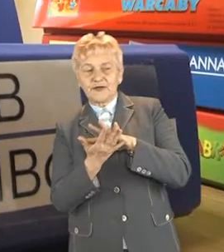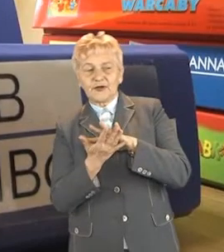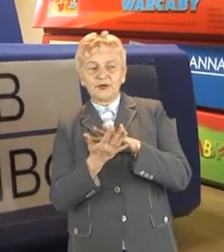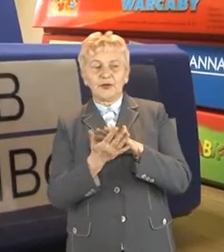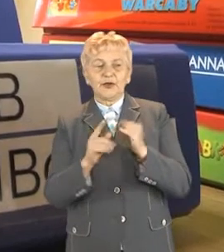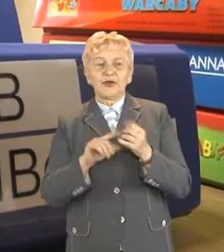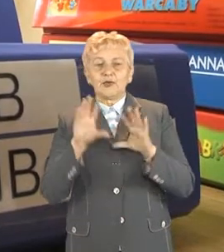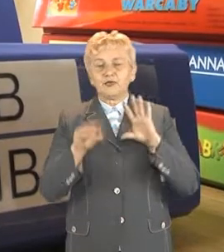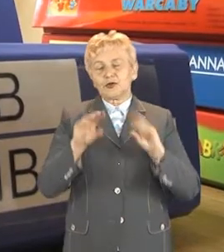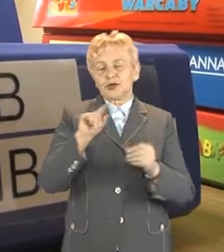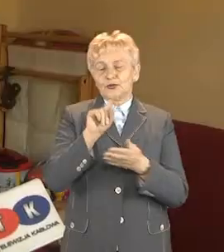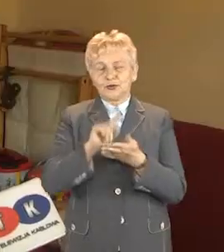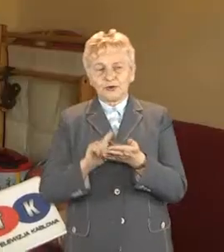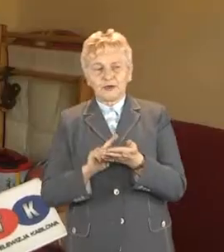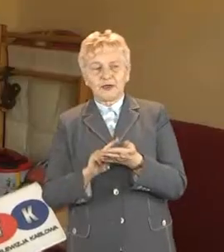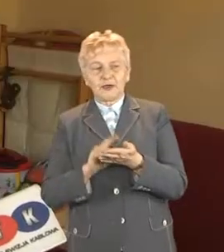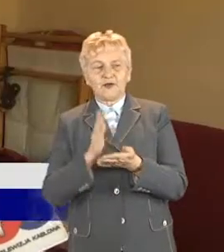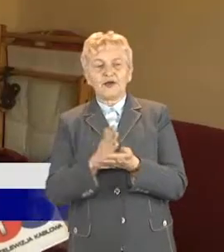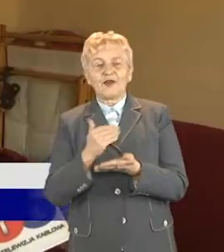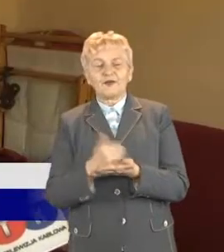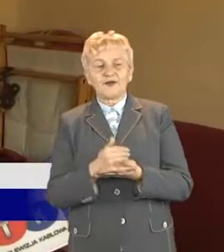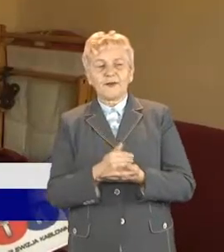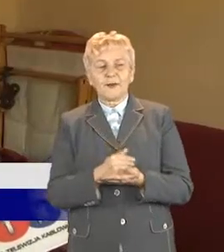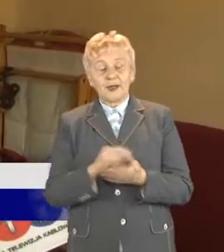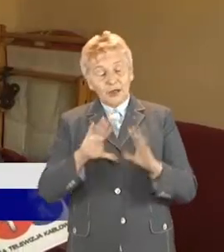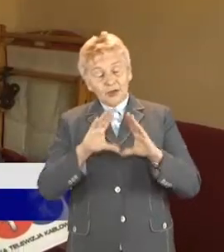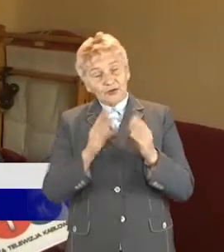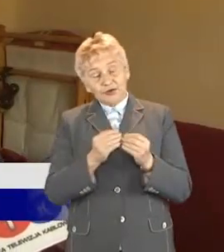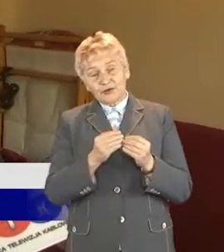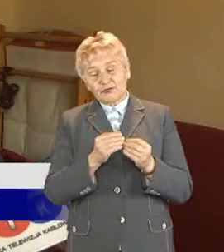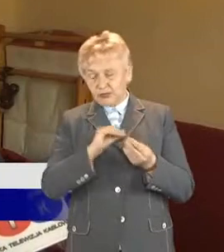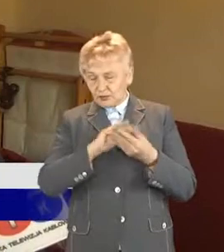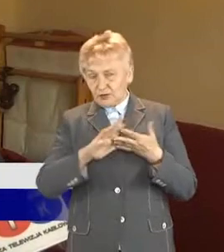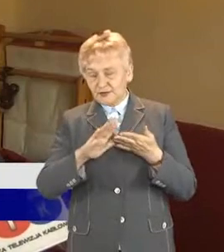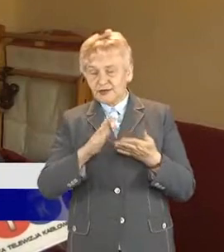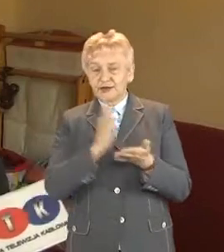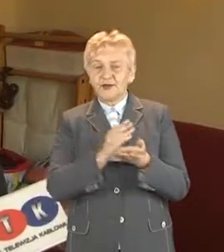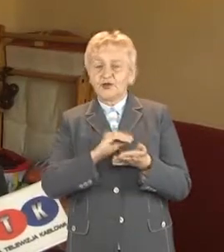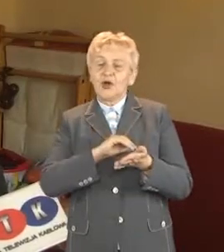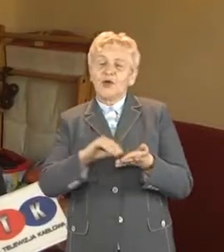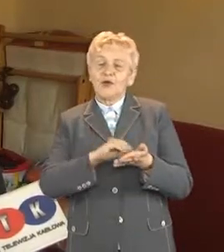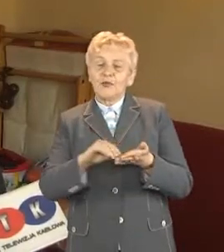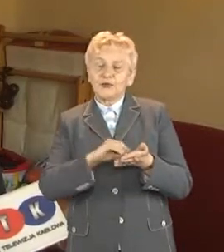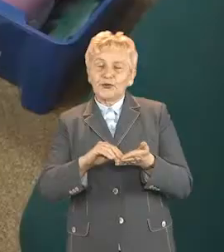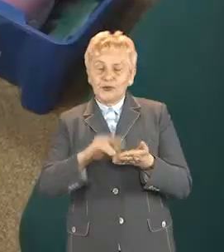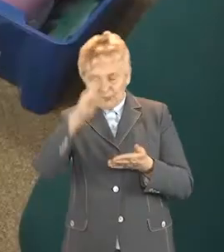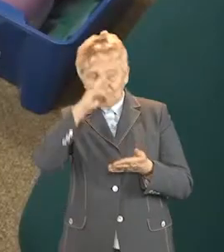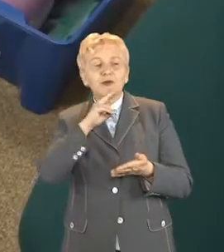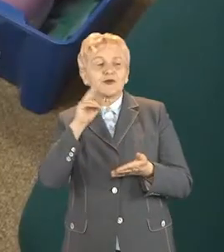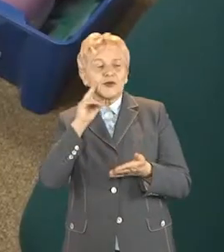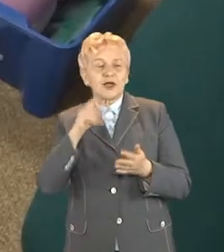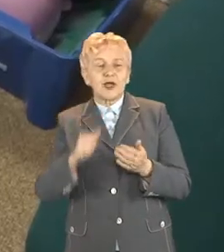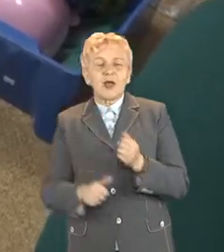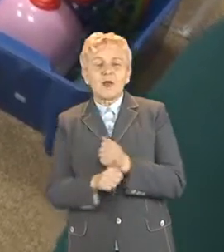i budżetu województwa śląskiego. Wszystkie nasze usługi są bezpłatne. Rodzic wypełnia tylko podstawowe dokumenty.